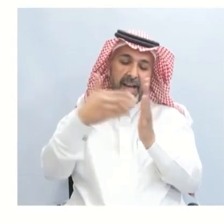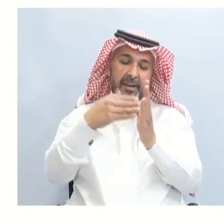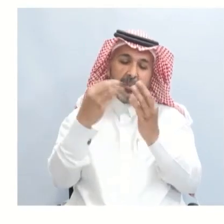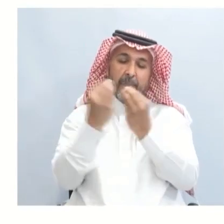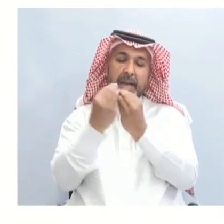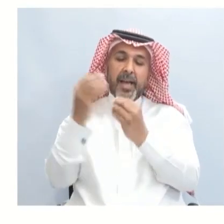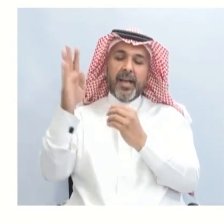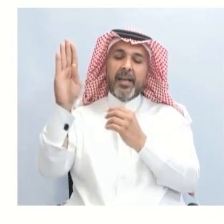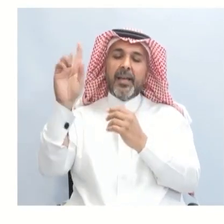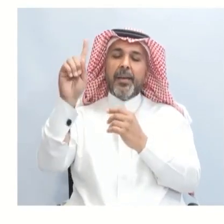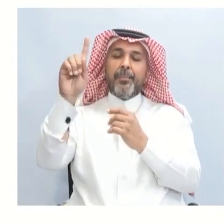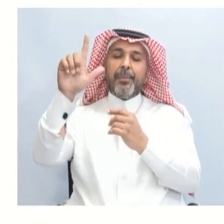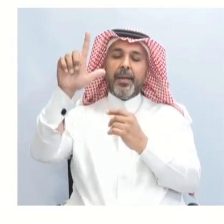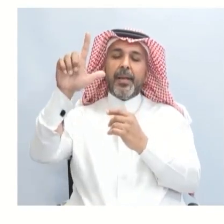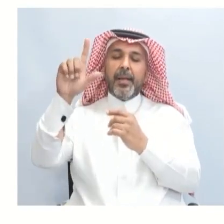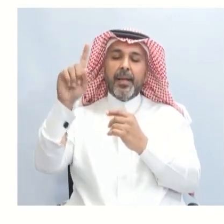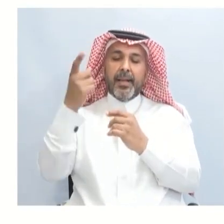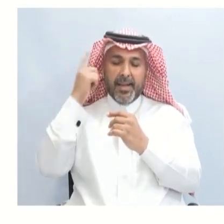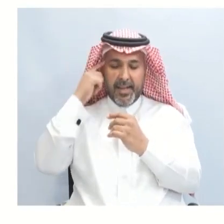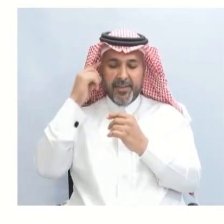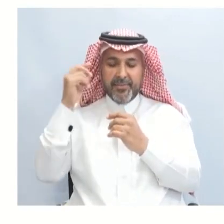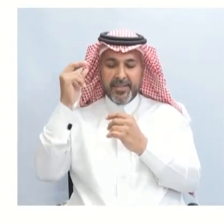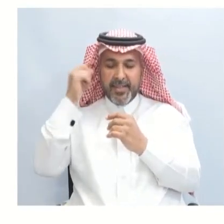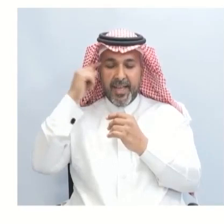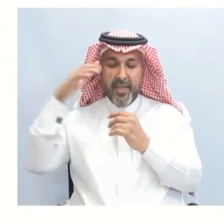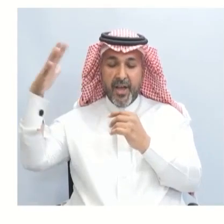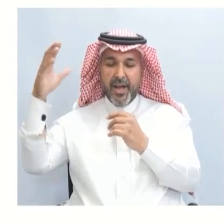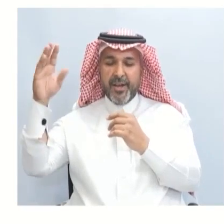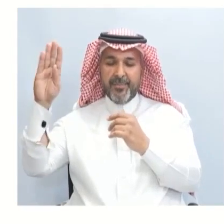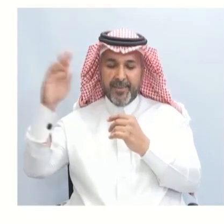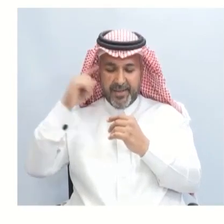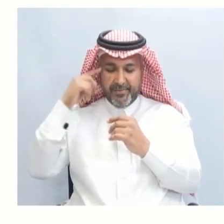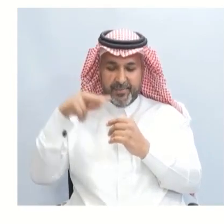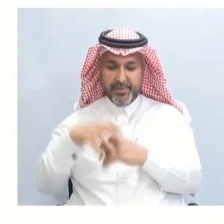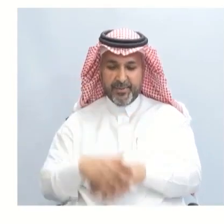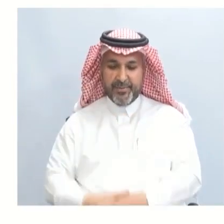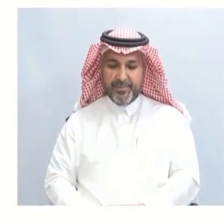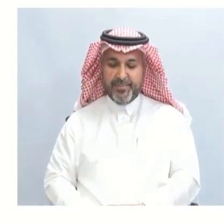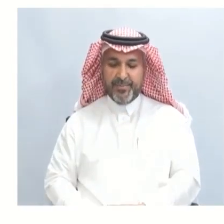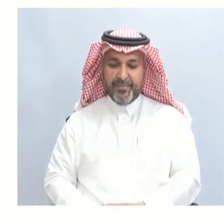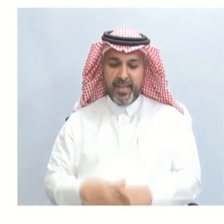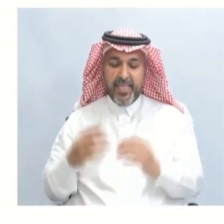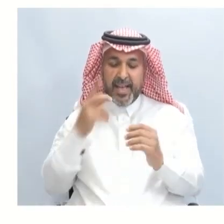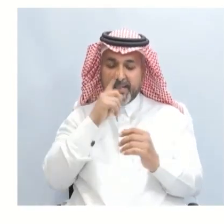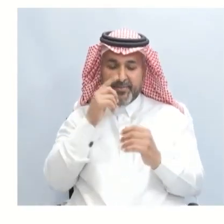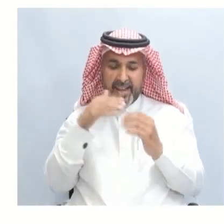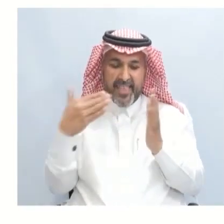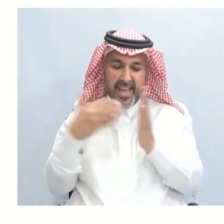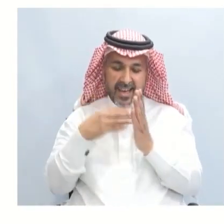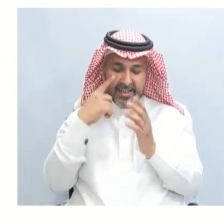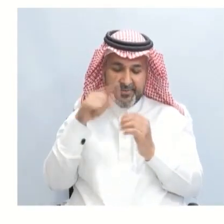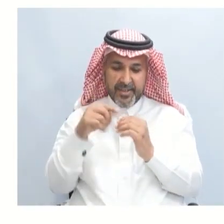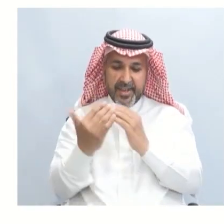ف يعتمد مقدار اقرا معي العباره الاخيره يعتمد مقدار 4 باي تربيع على الجي في الام اس على كتله